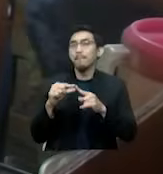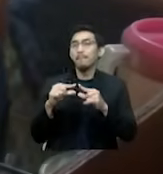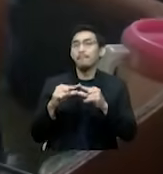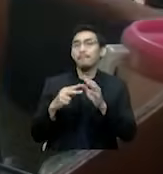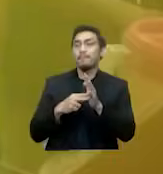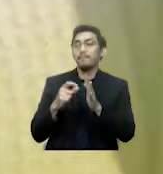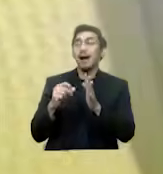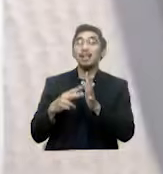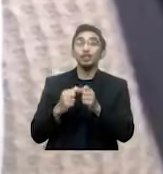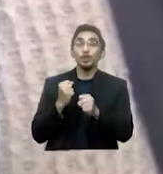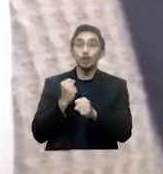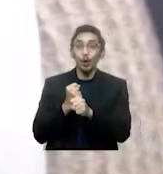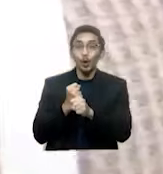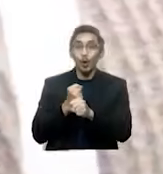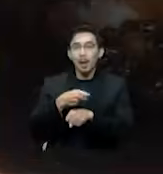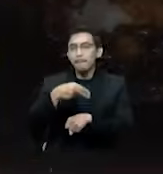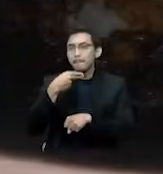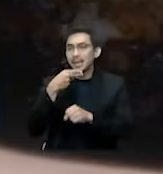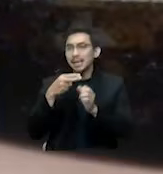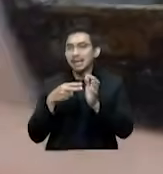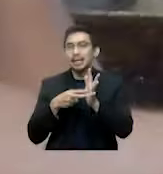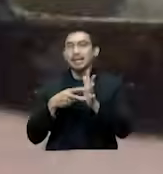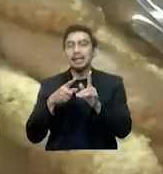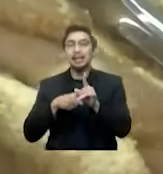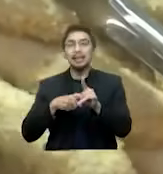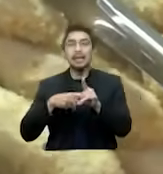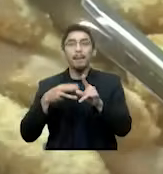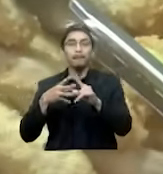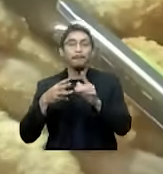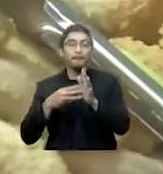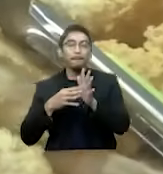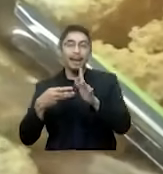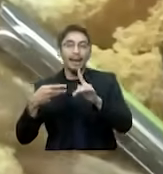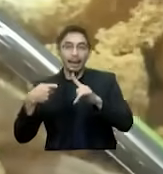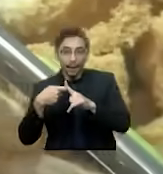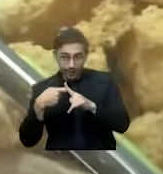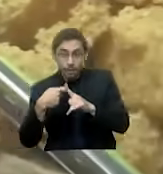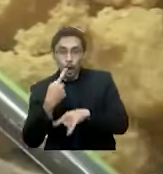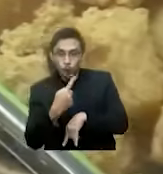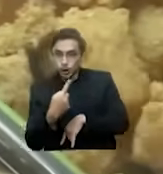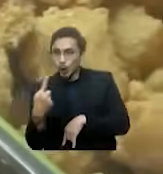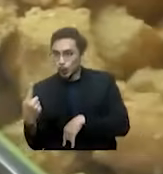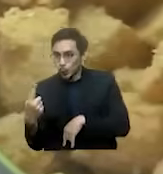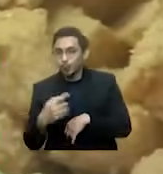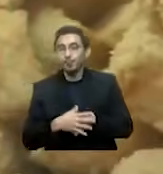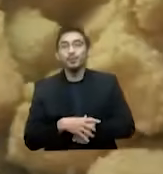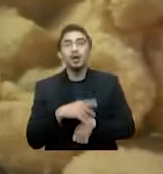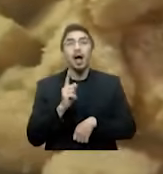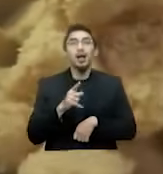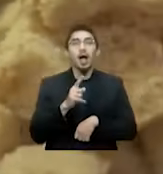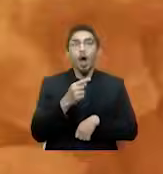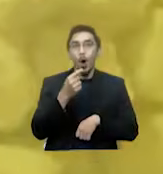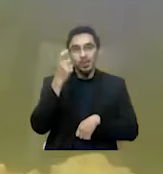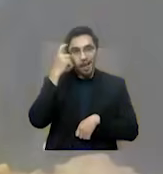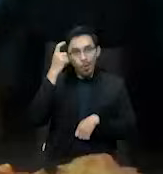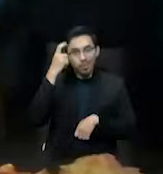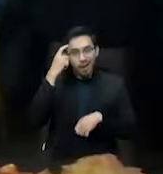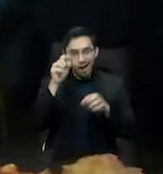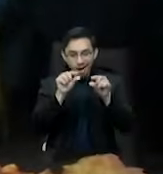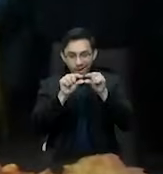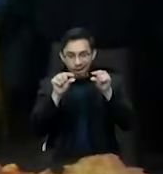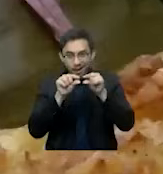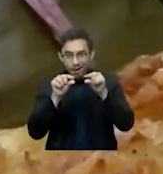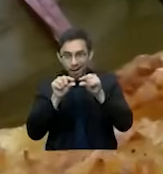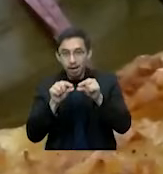ya Mas ya. Selain pancong lumer dan mie nyemek, ada juga jajanan otak-otak, aneka es, dan yang selalu ada untuk